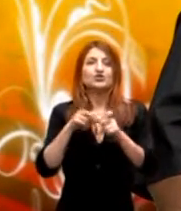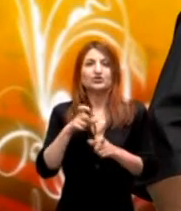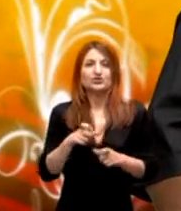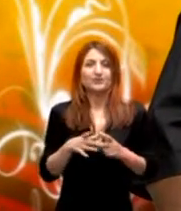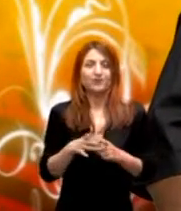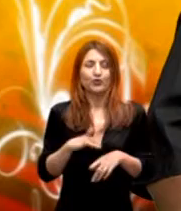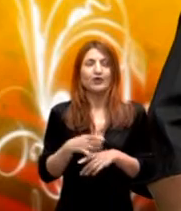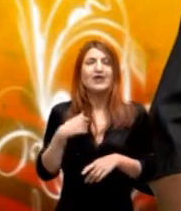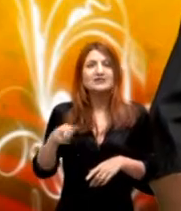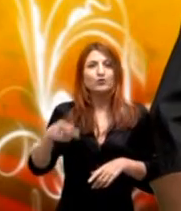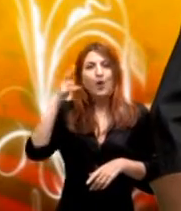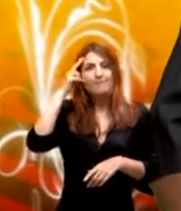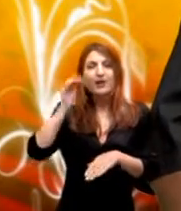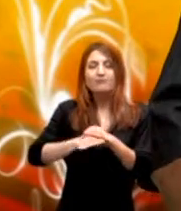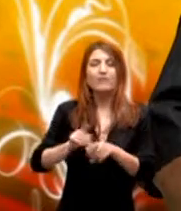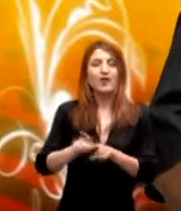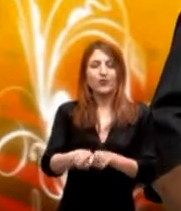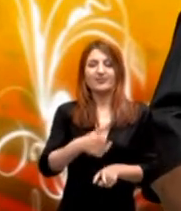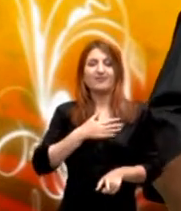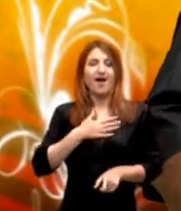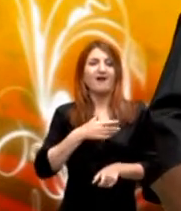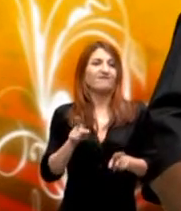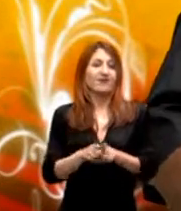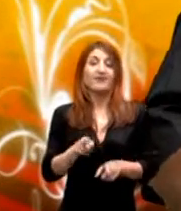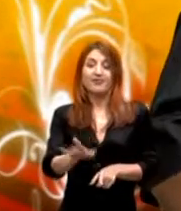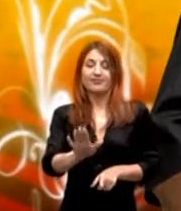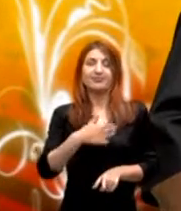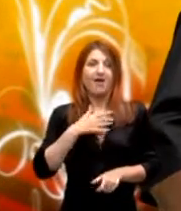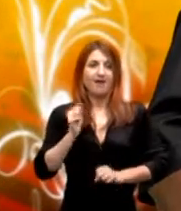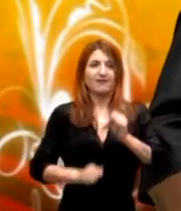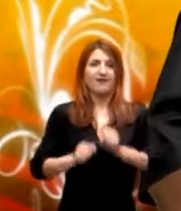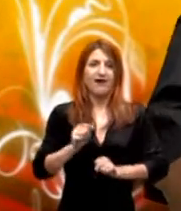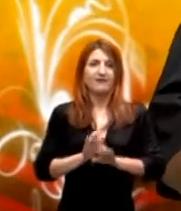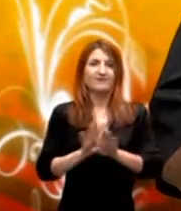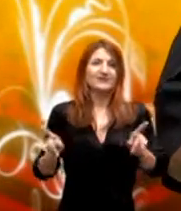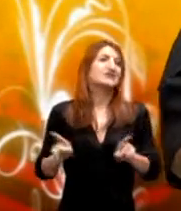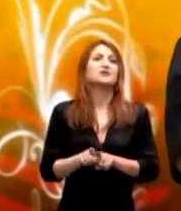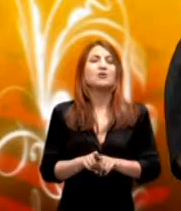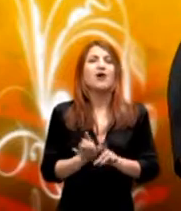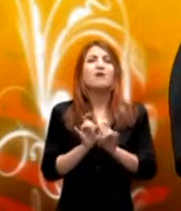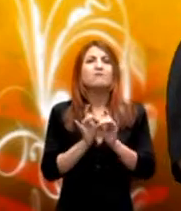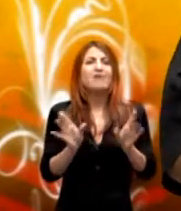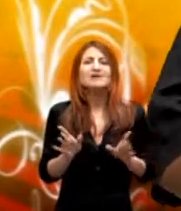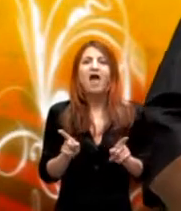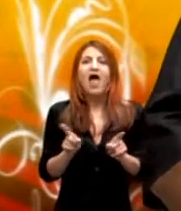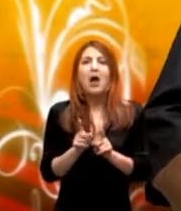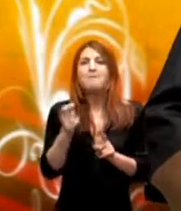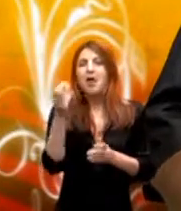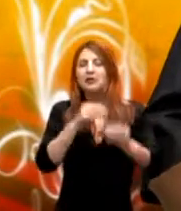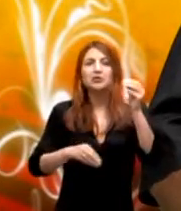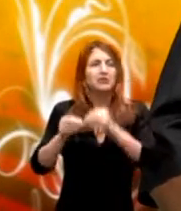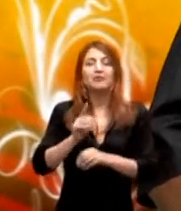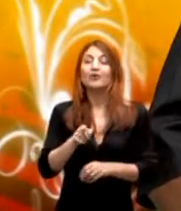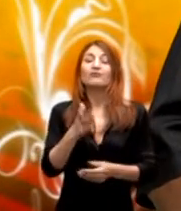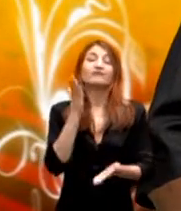Košića, prepoznao sam točno sebe. To je tako. To je definitivno tako. Bez i malo uveličavanja ili